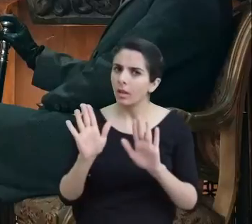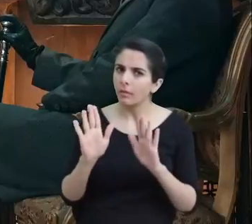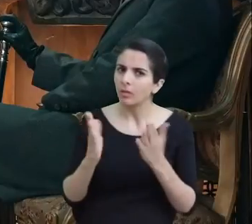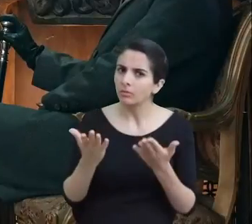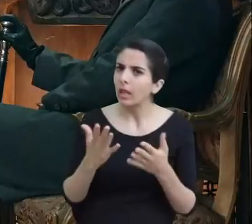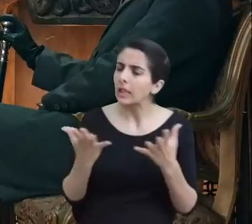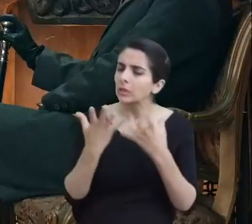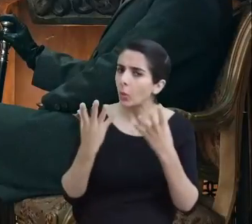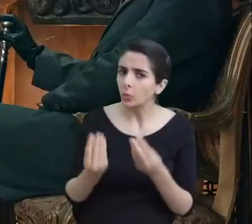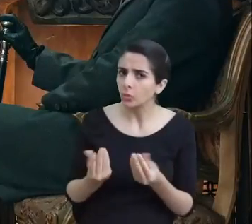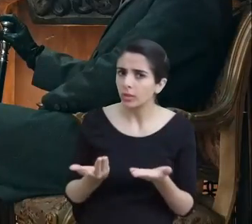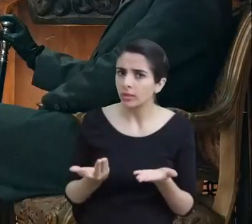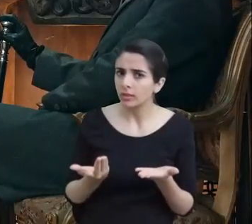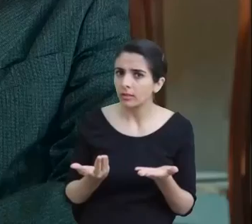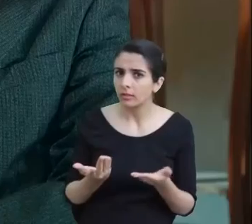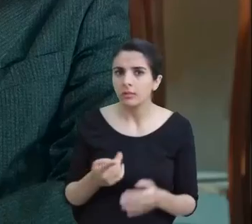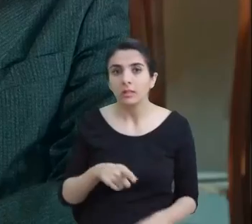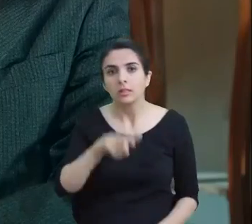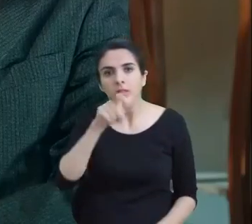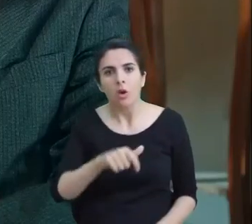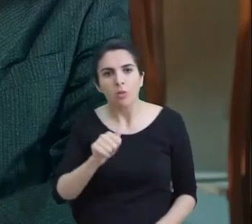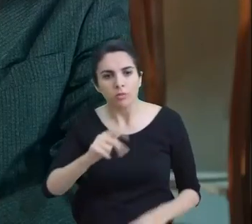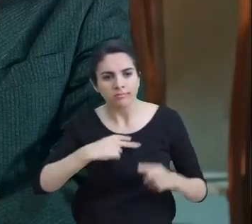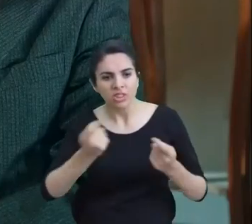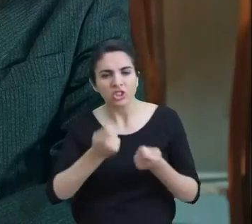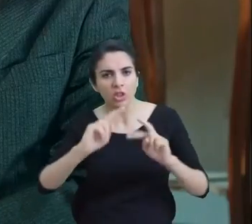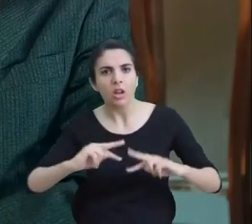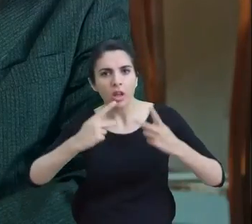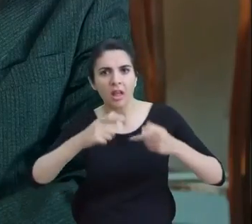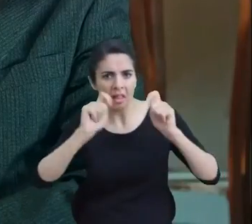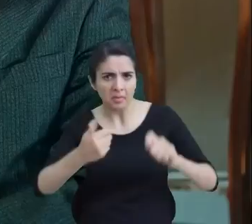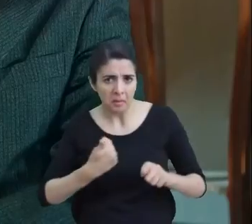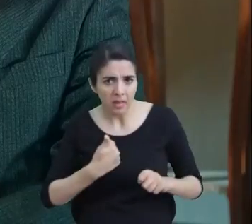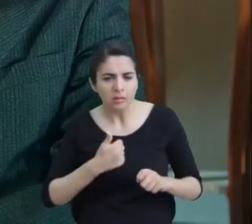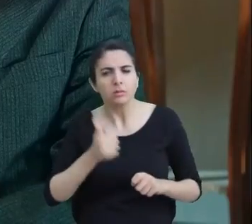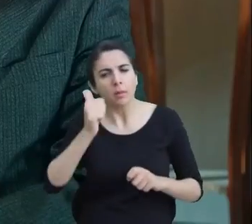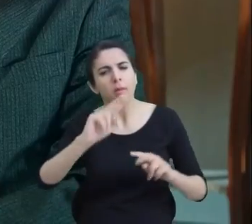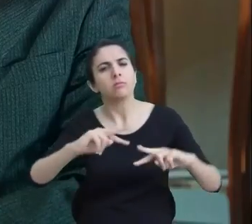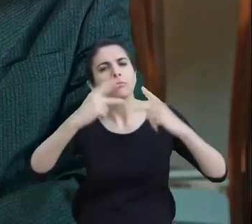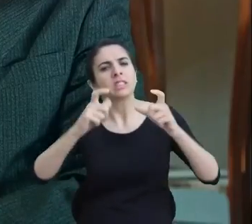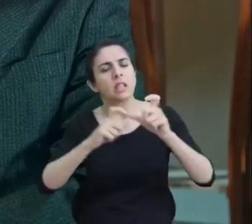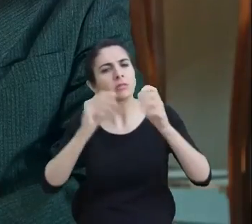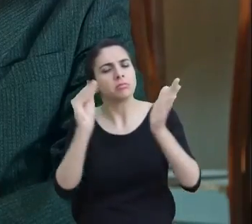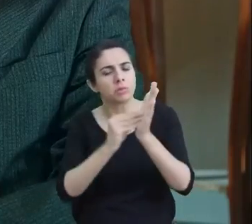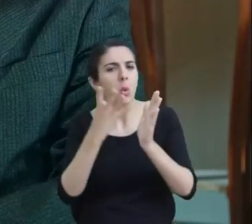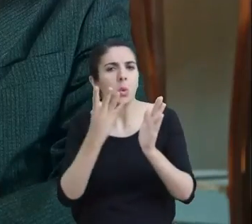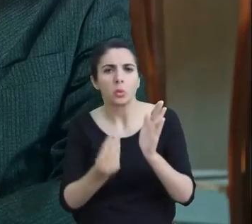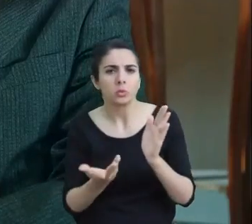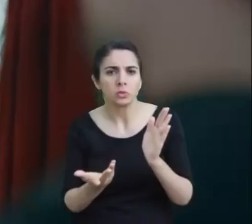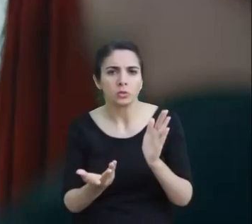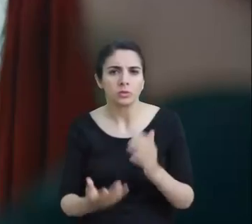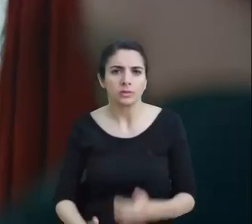de nasıl olacak bu iş? Seni bugün nasıl dahiliye nazırı yaptıysam günü geldiğinde sadrazam da